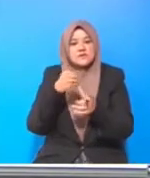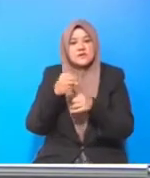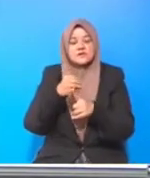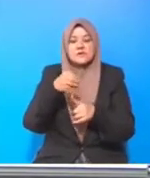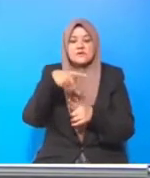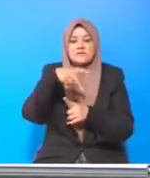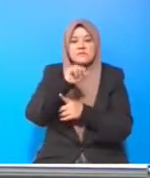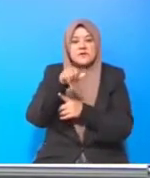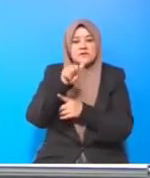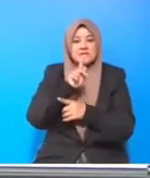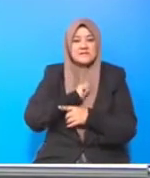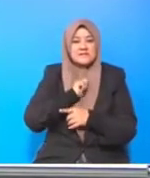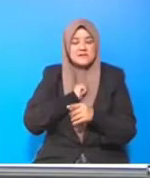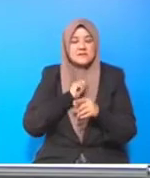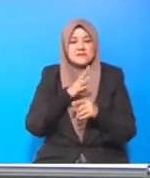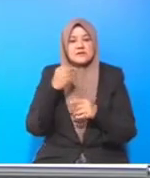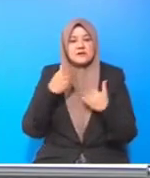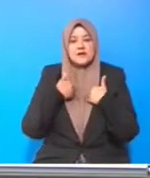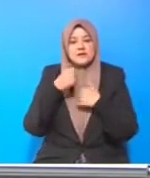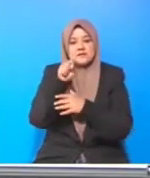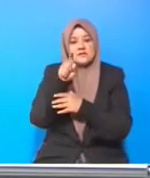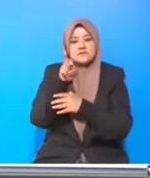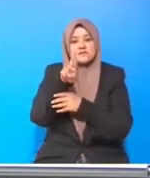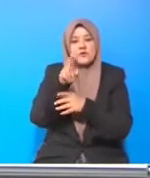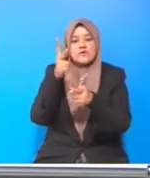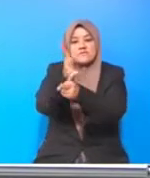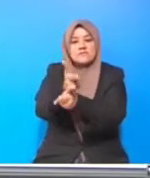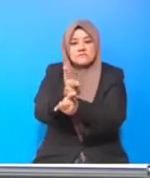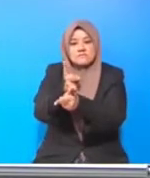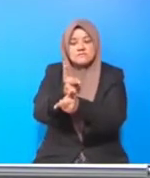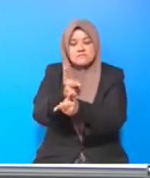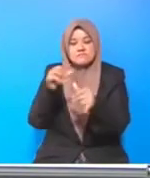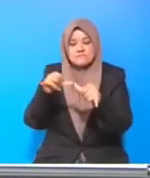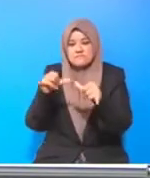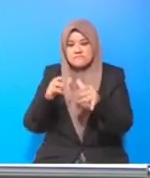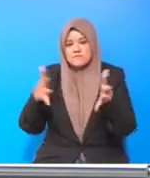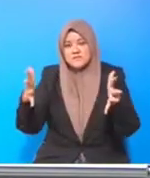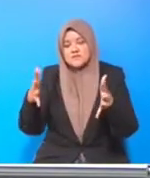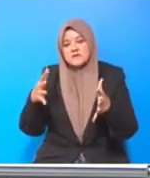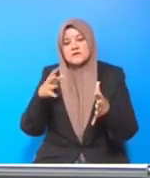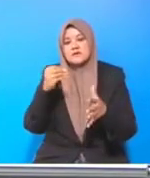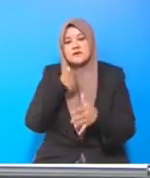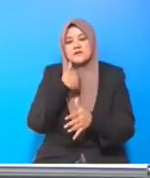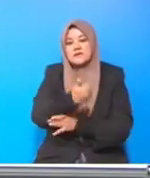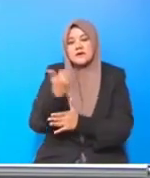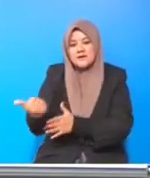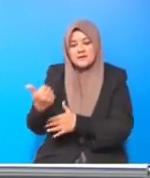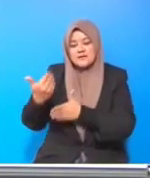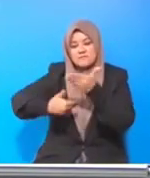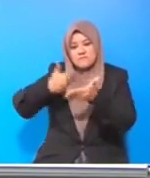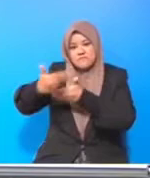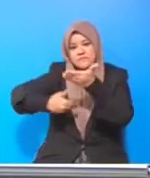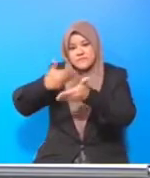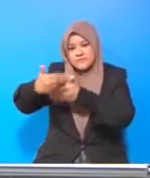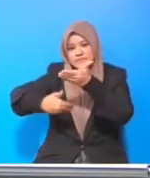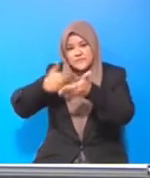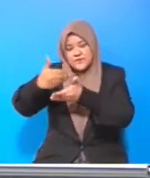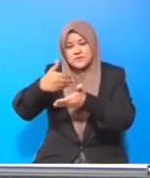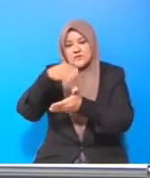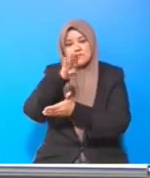Seaworld dan mempunyai stop menyimpanan stop menyimpannya mencukupi mempunyai peralatan pemrosesan